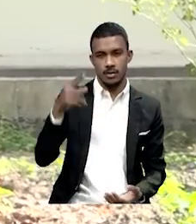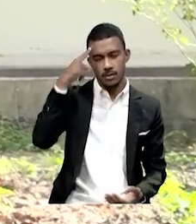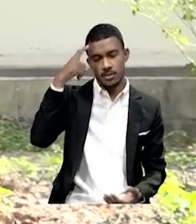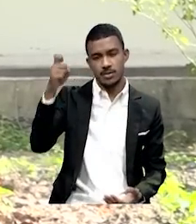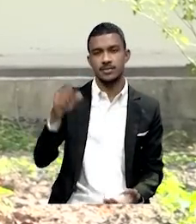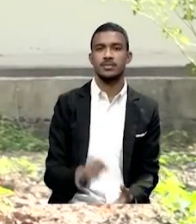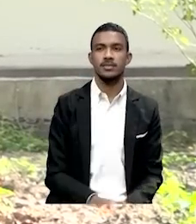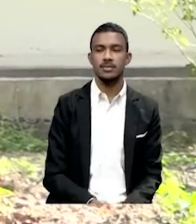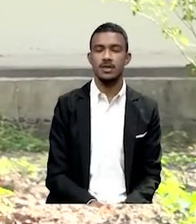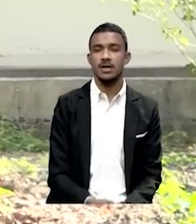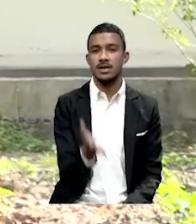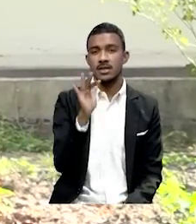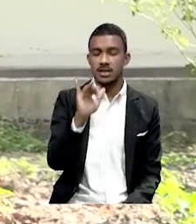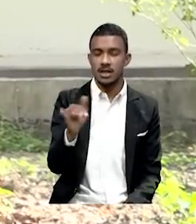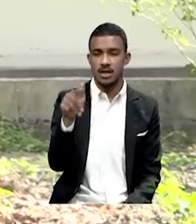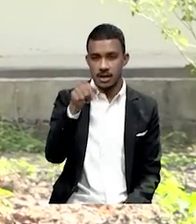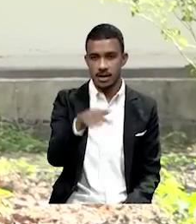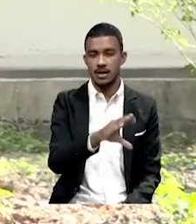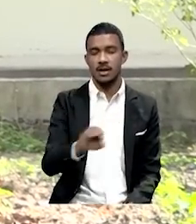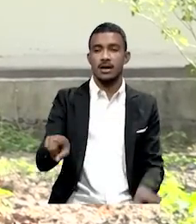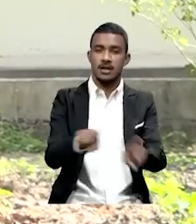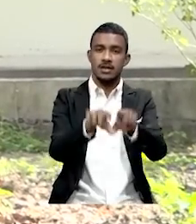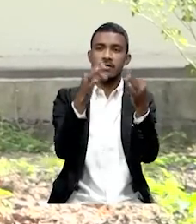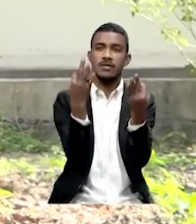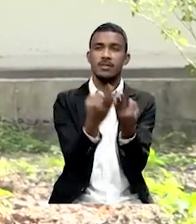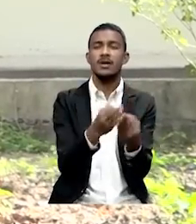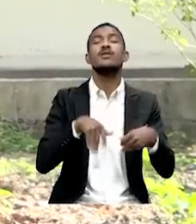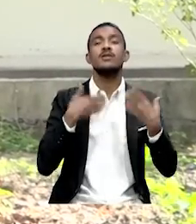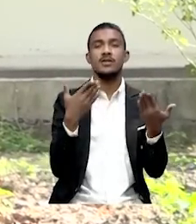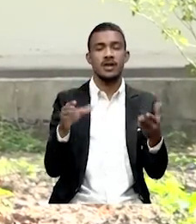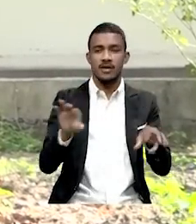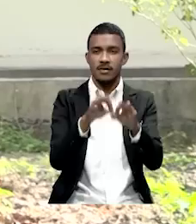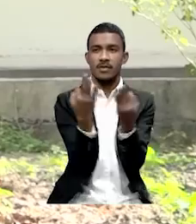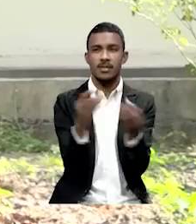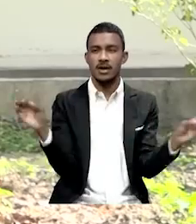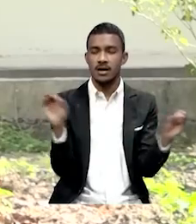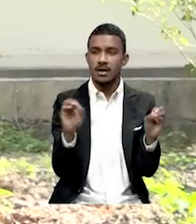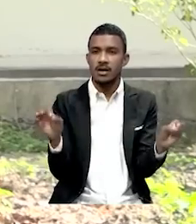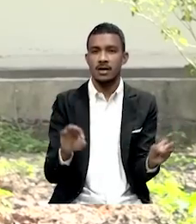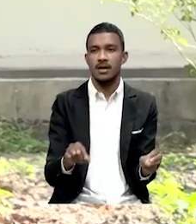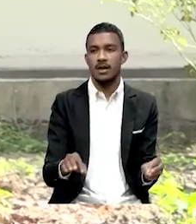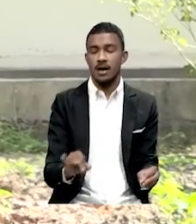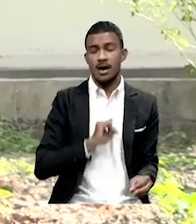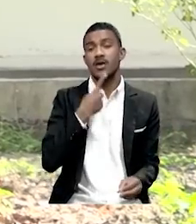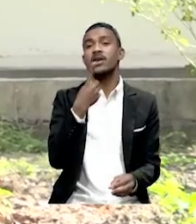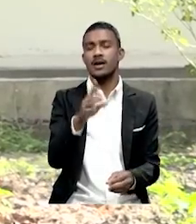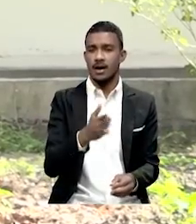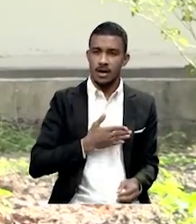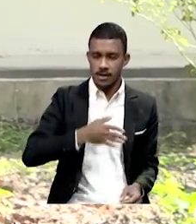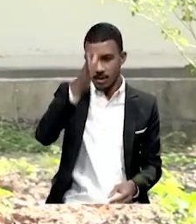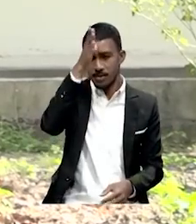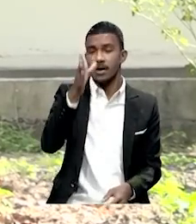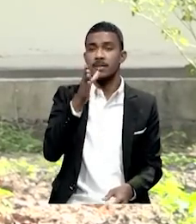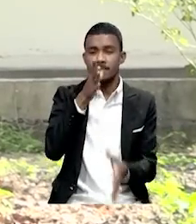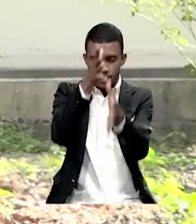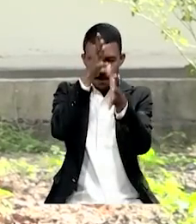Ibu sirah ini ansa family sirah dan so mau nu family lama sa yang ane mah ane ane ane ina mas ferry ane ane ya